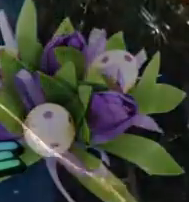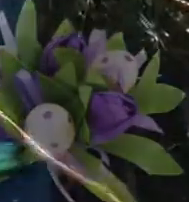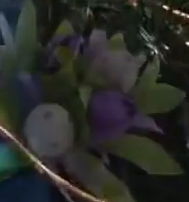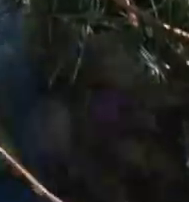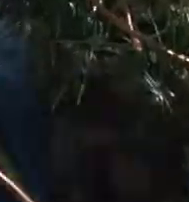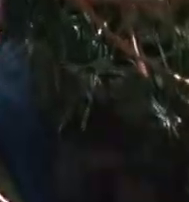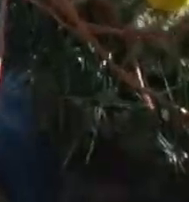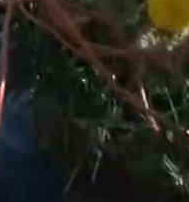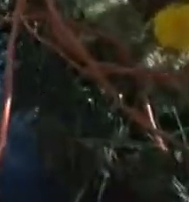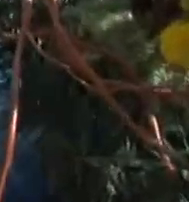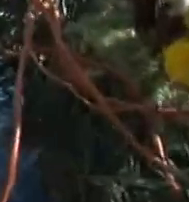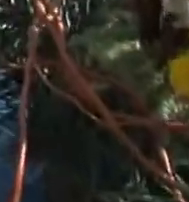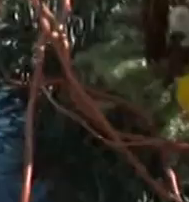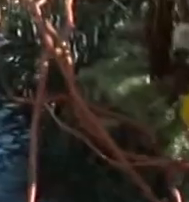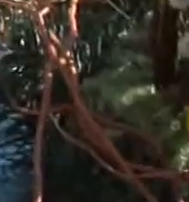Muzyka